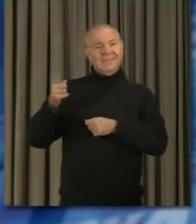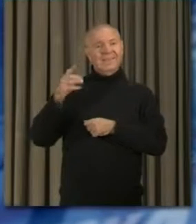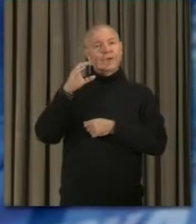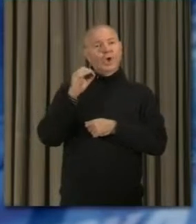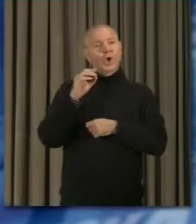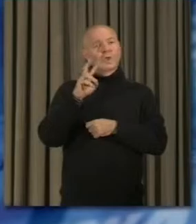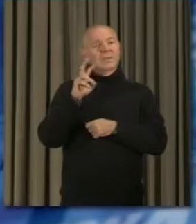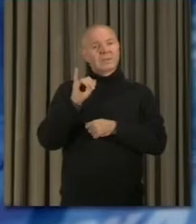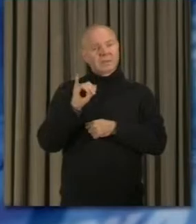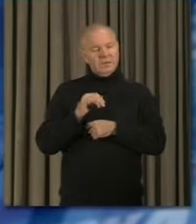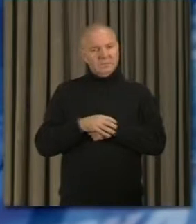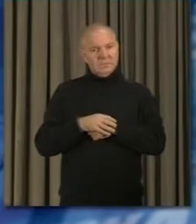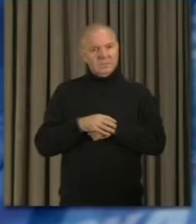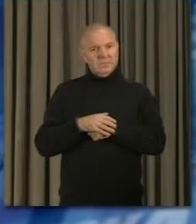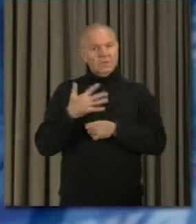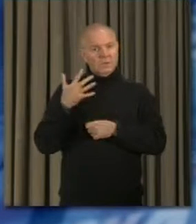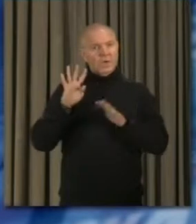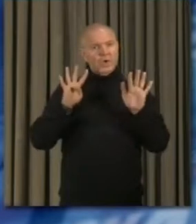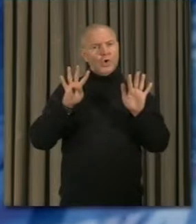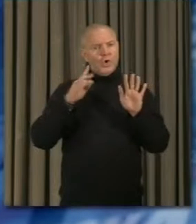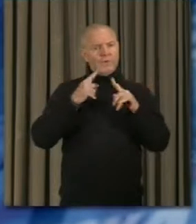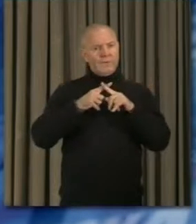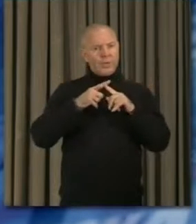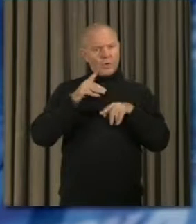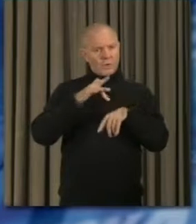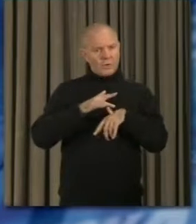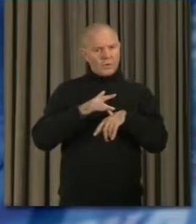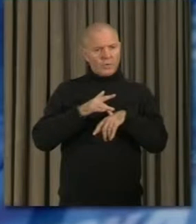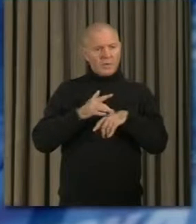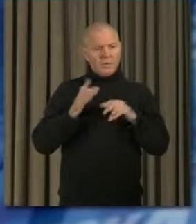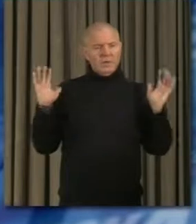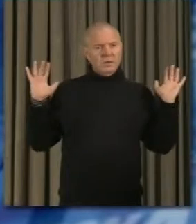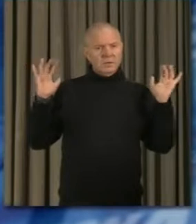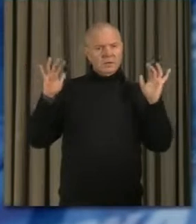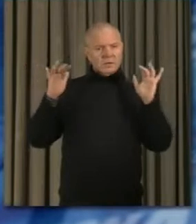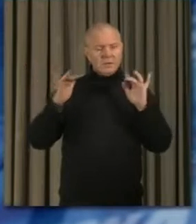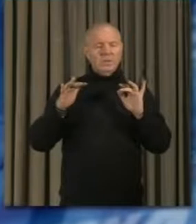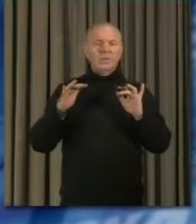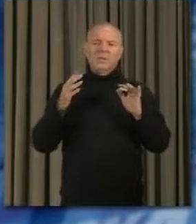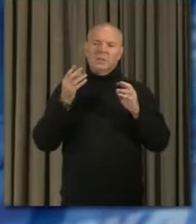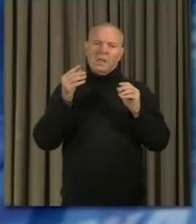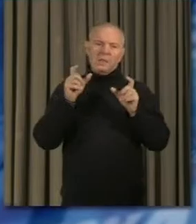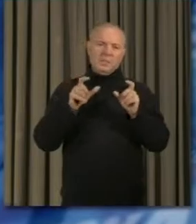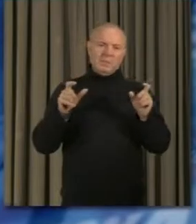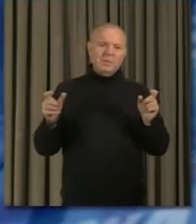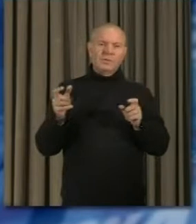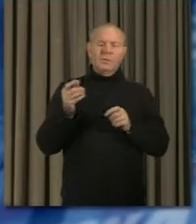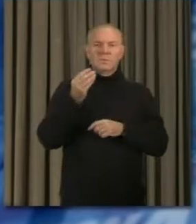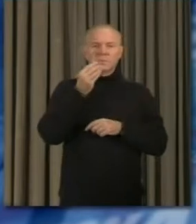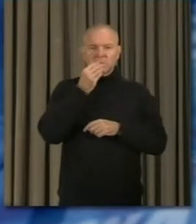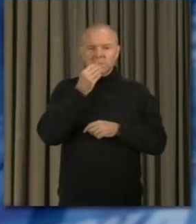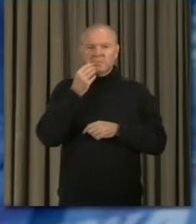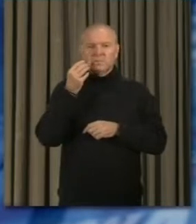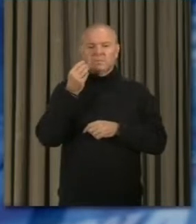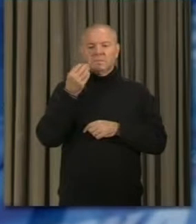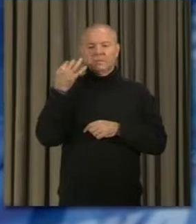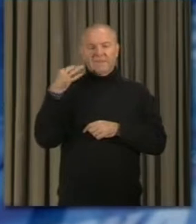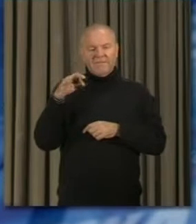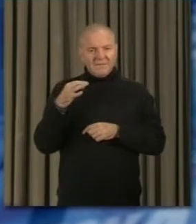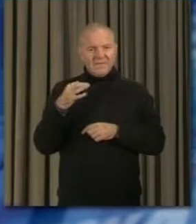l'iniziativa è giunta alla non edizione Cozzi ha definito la serata riuscitissima per la partecipazione numerosa per la qualità della